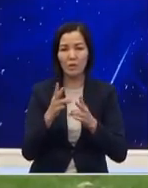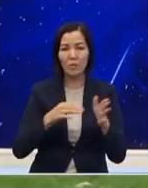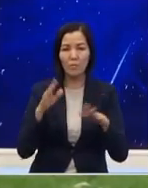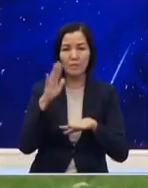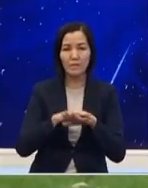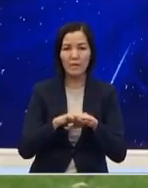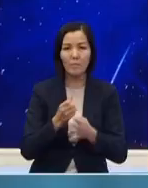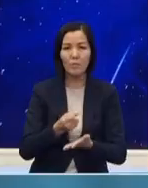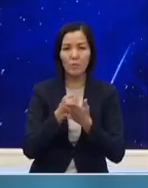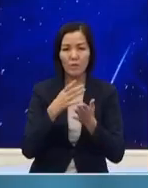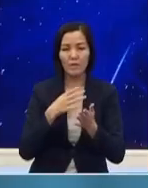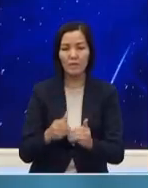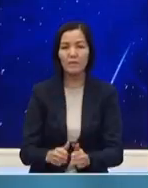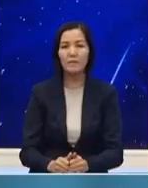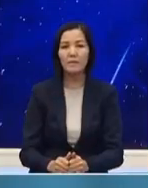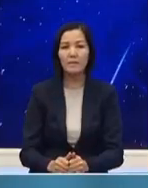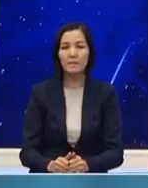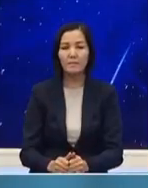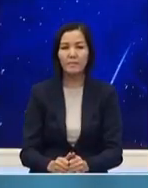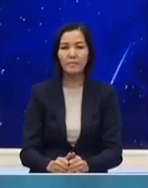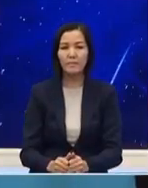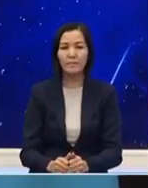әкімі қолдады.